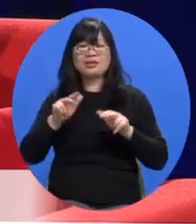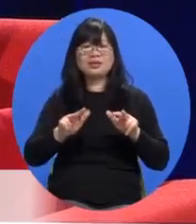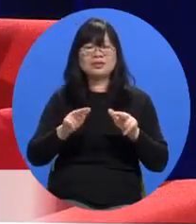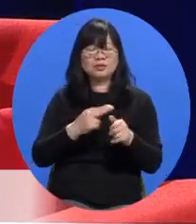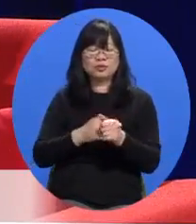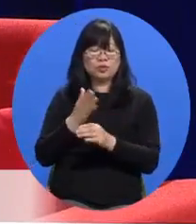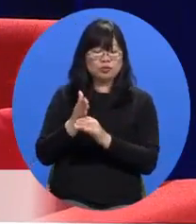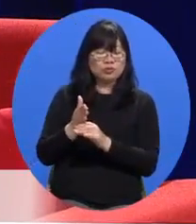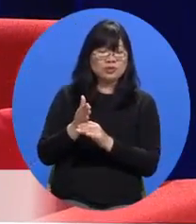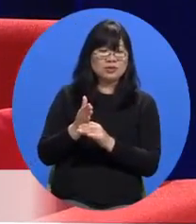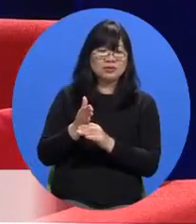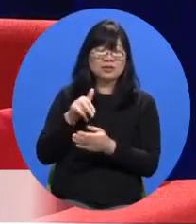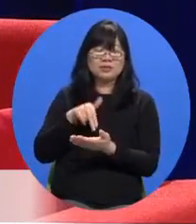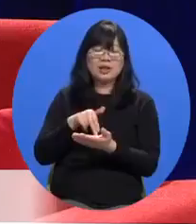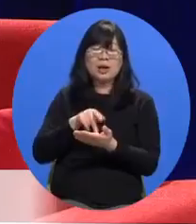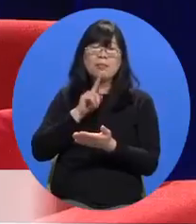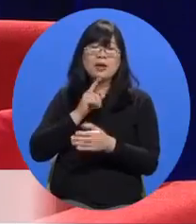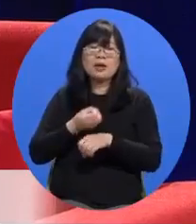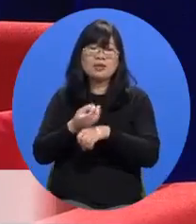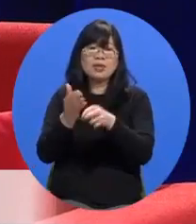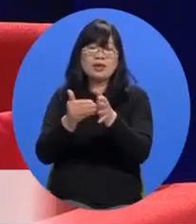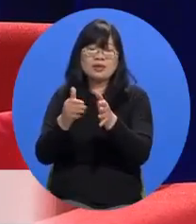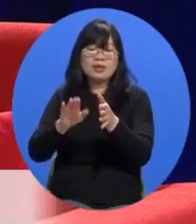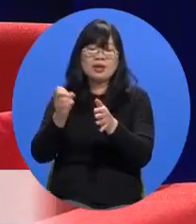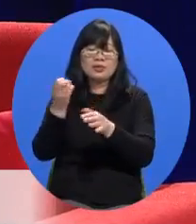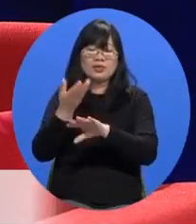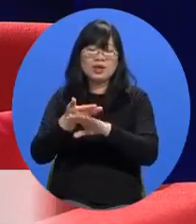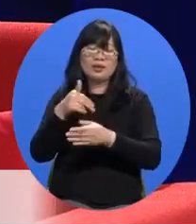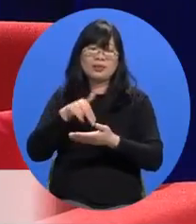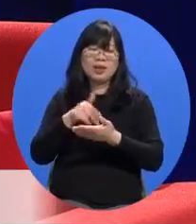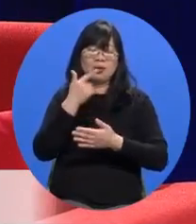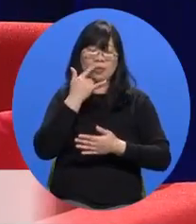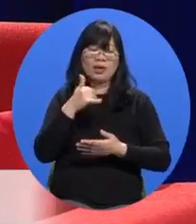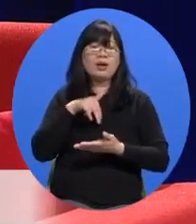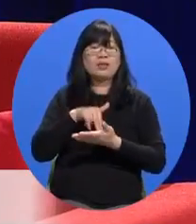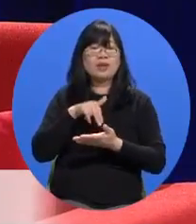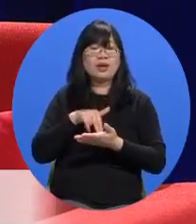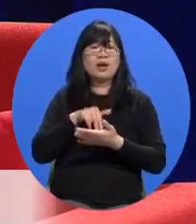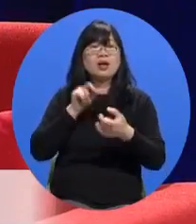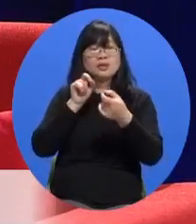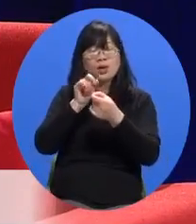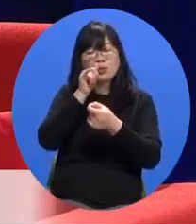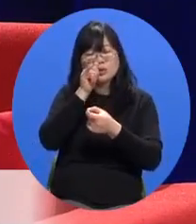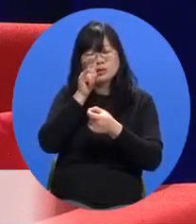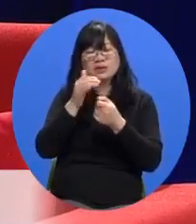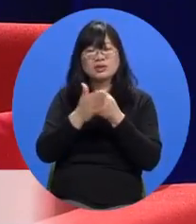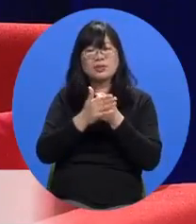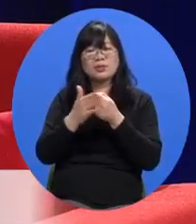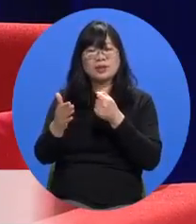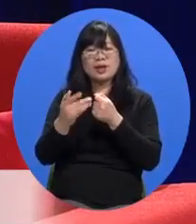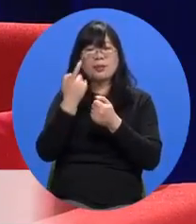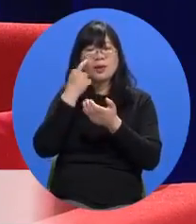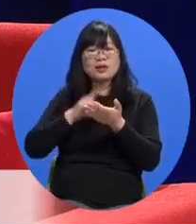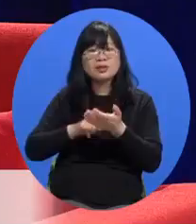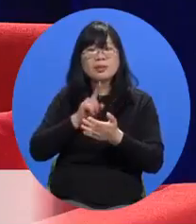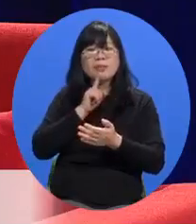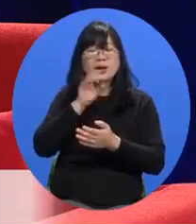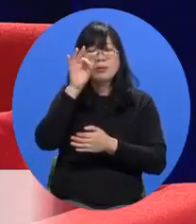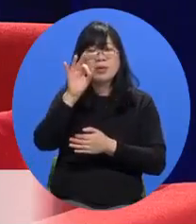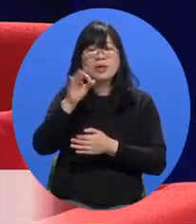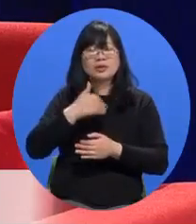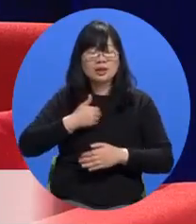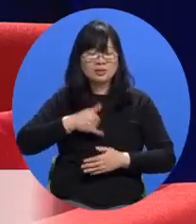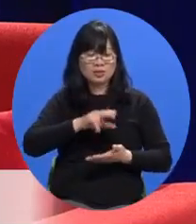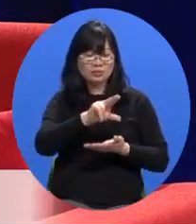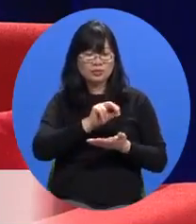교사 중심의 입장에서 말씀을 드리지만 또 다른 부분에서는 학부모의 관점으로 접근을 하게 되더라고요. 그러면서 네네. 발견한 게 내